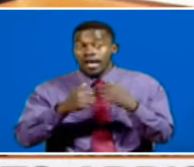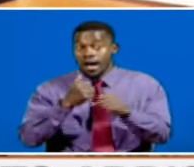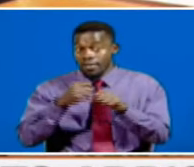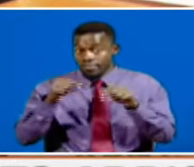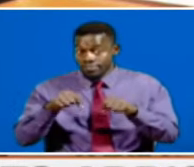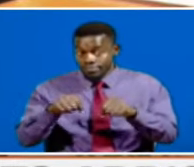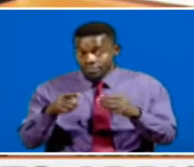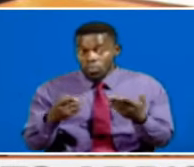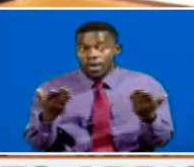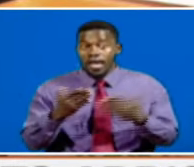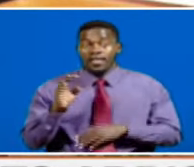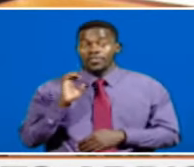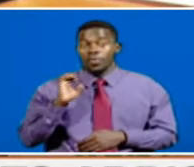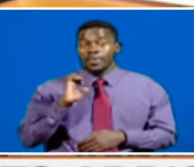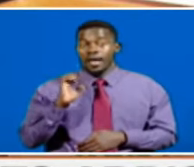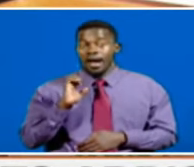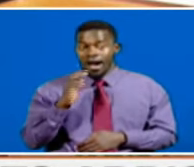Salaam